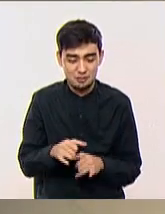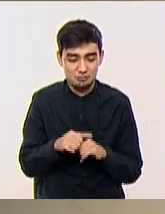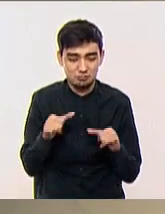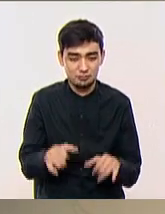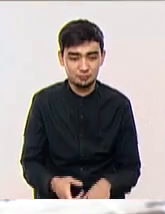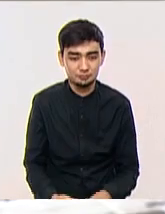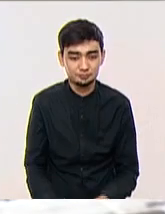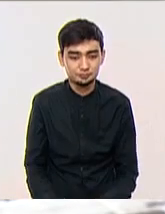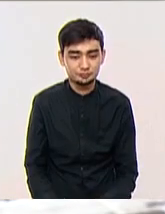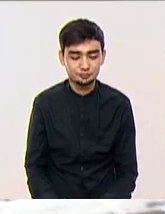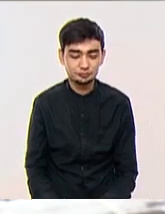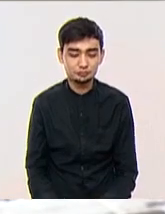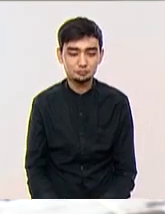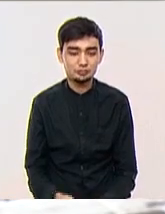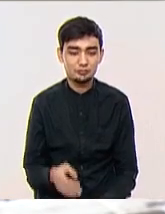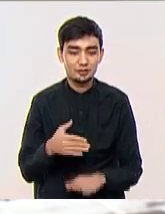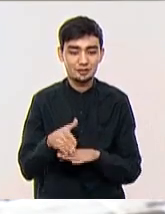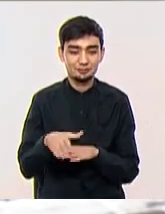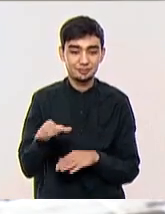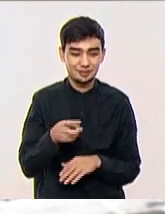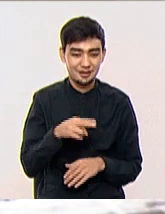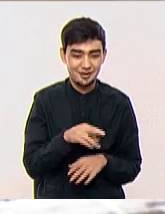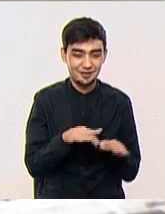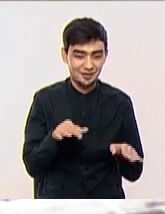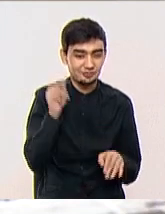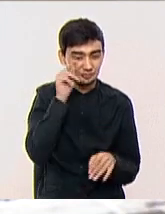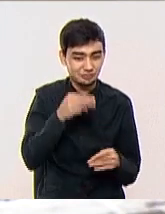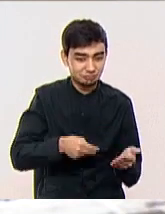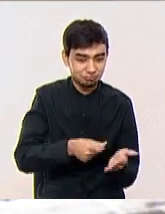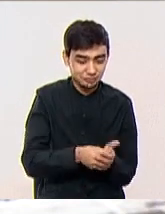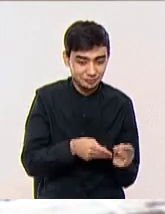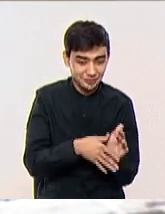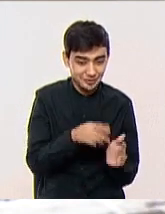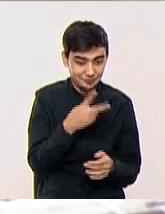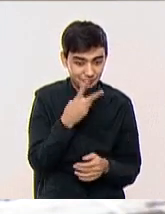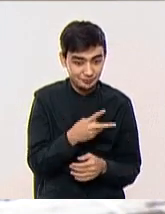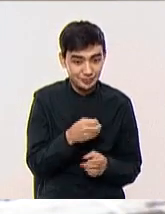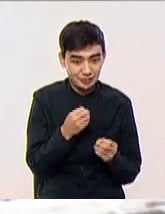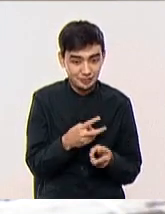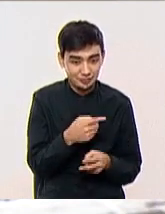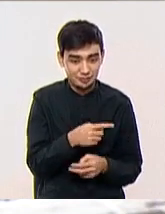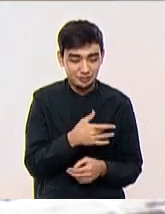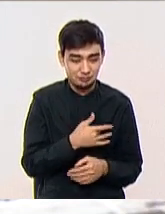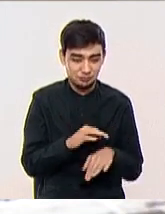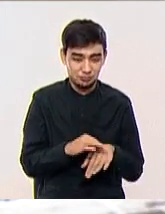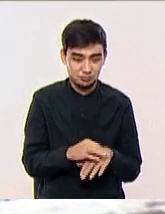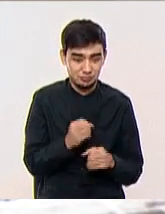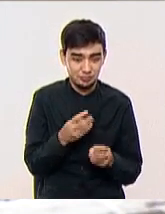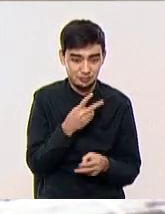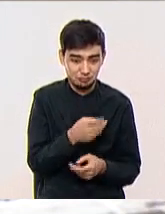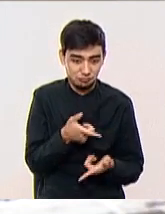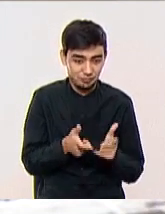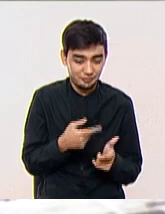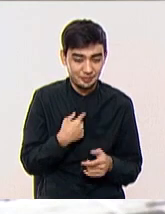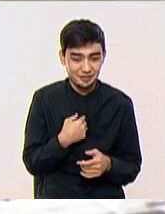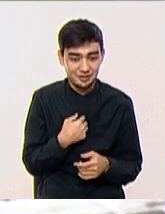екен. Несиені балаларының оқуын жабуға жұмсап жатқаны. Мінекей осы тұс кішкене жүректі ауыртады, өйткені шын мәнінде